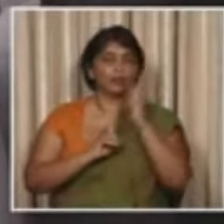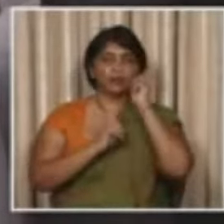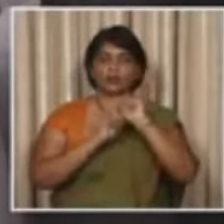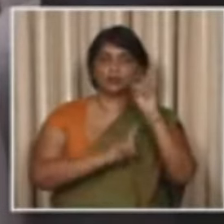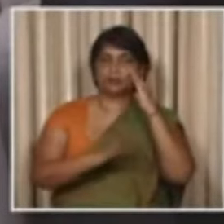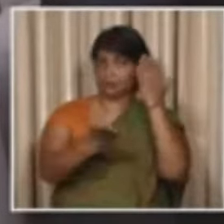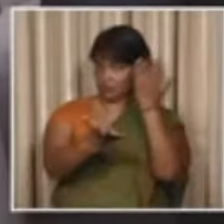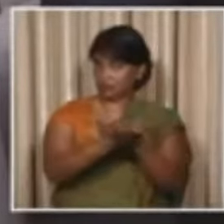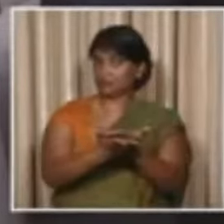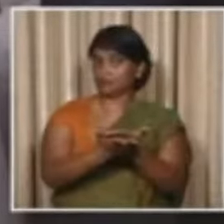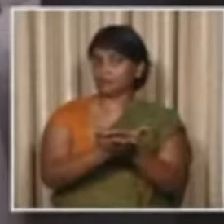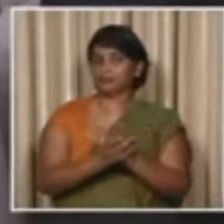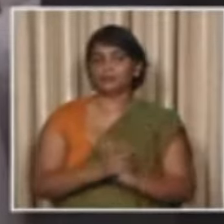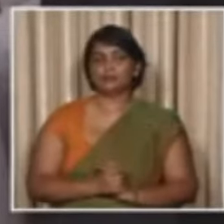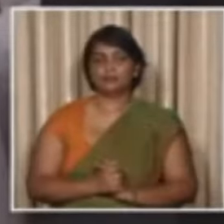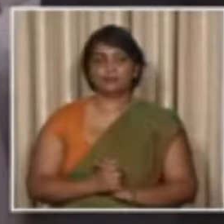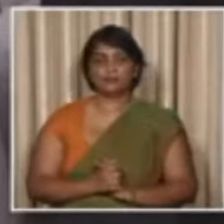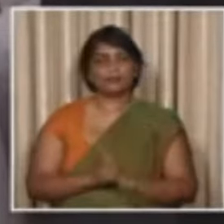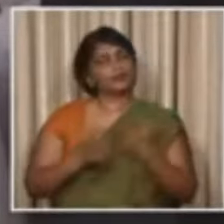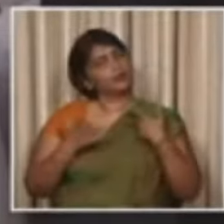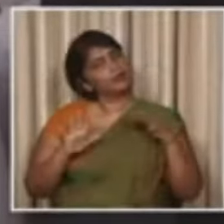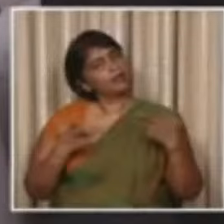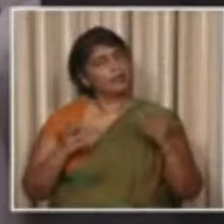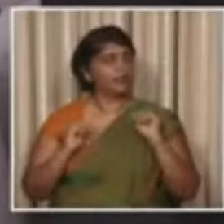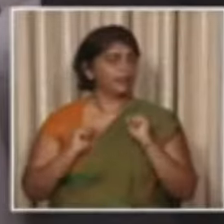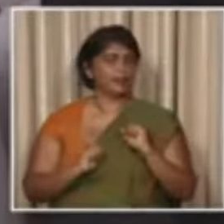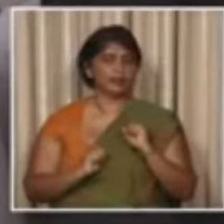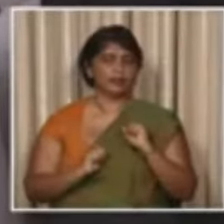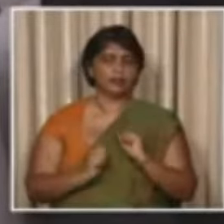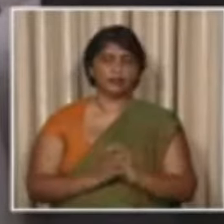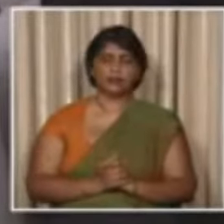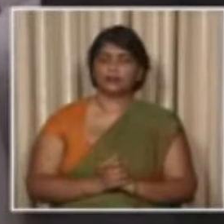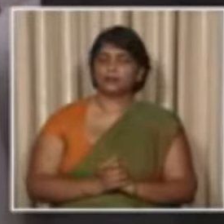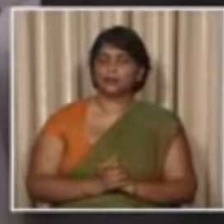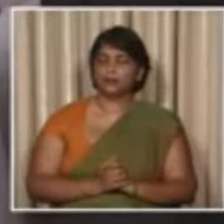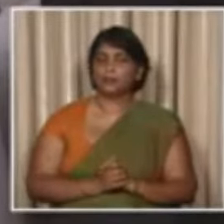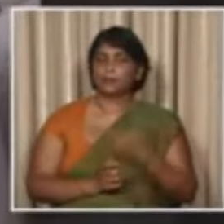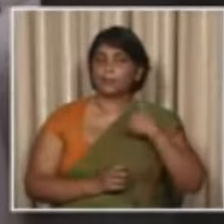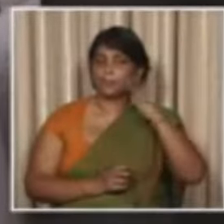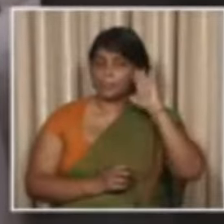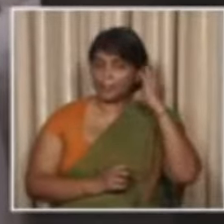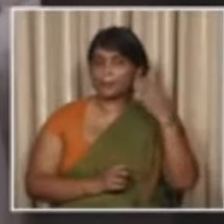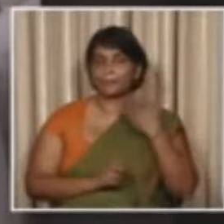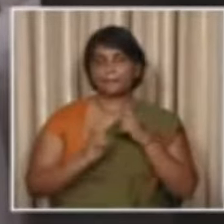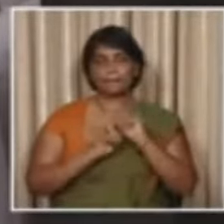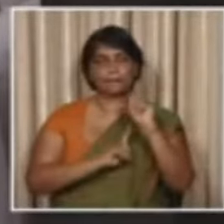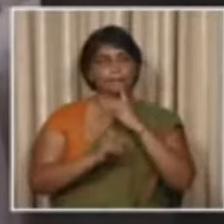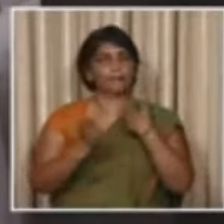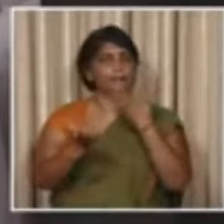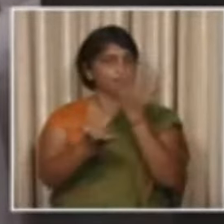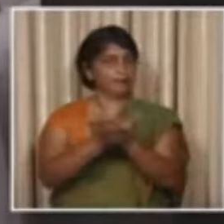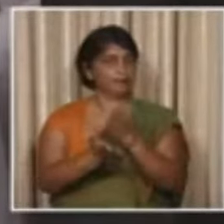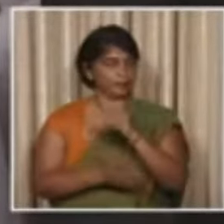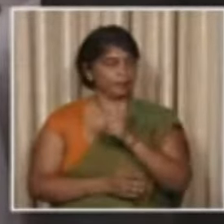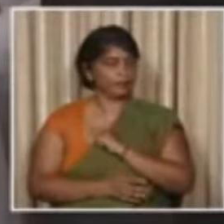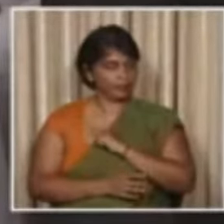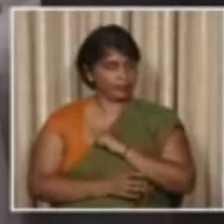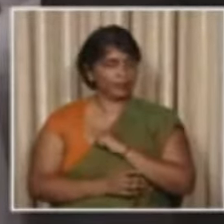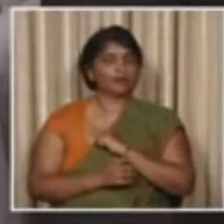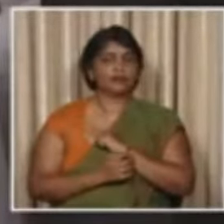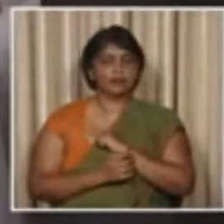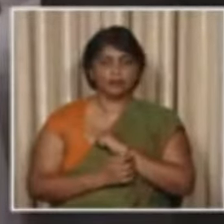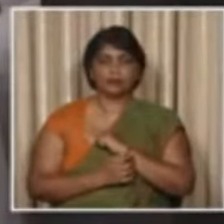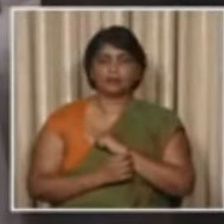ඉදිරිපත් කරන්නේ නොයසේනම් මේ මන් විශේෂයෙන්ම මම සභාගත කරන්නට කැමති